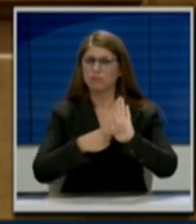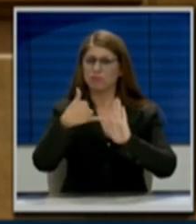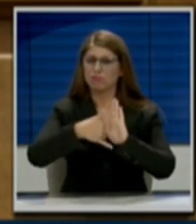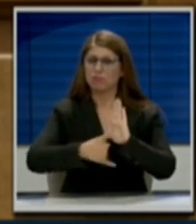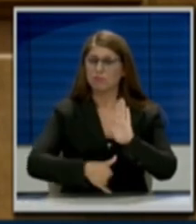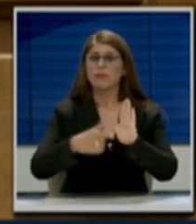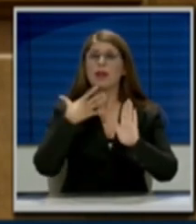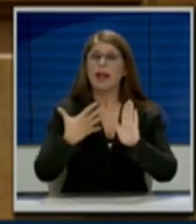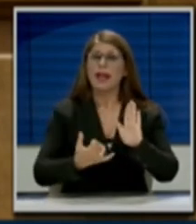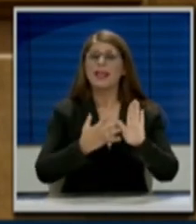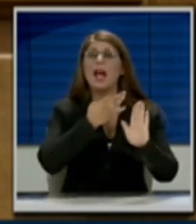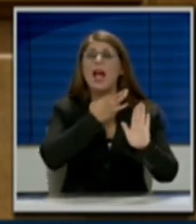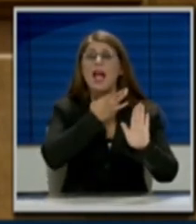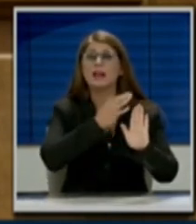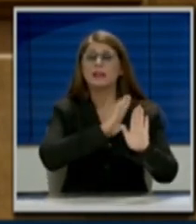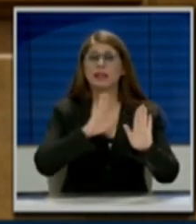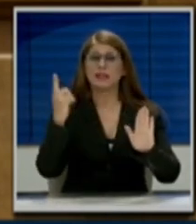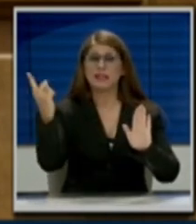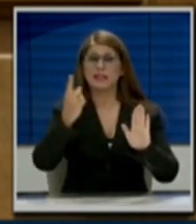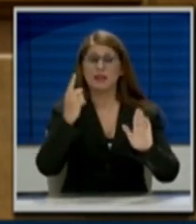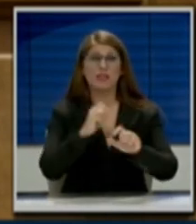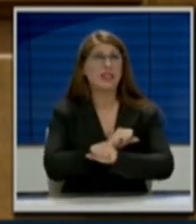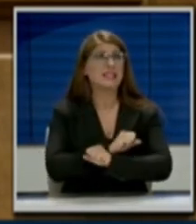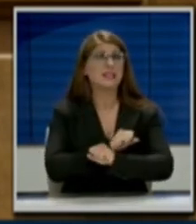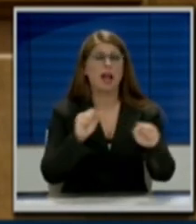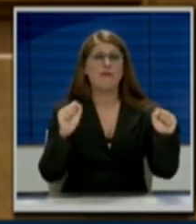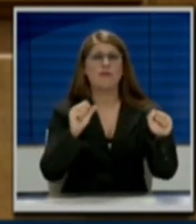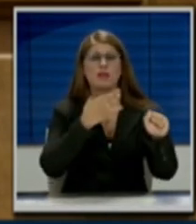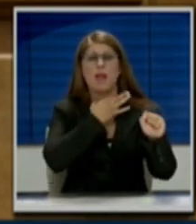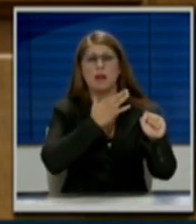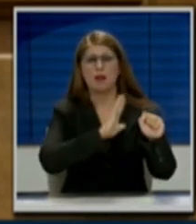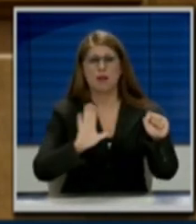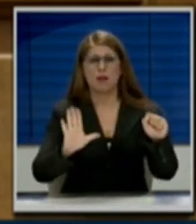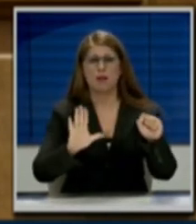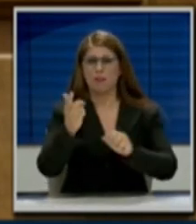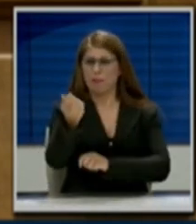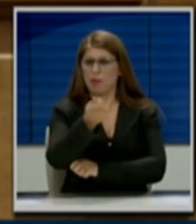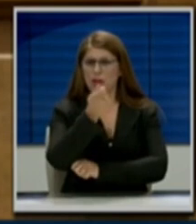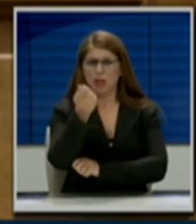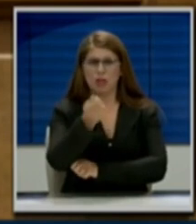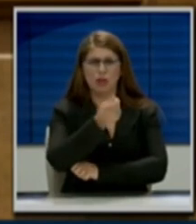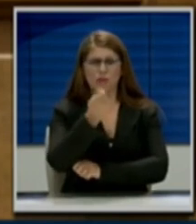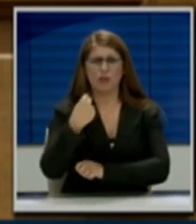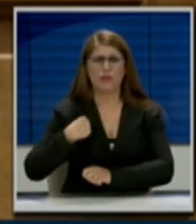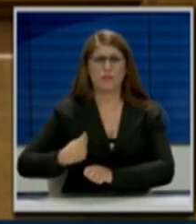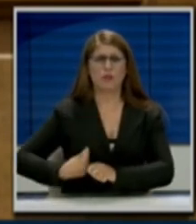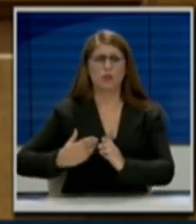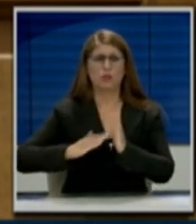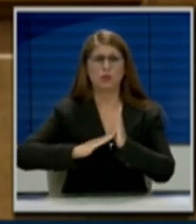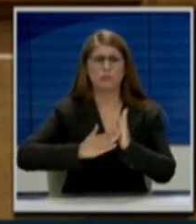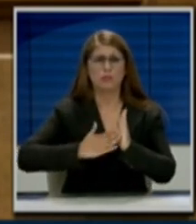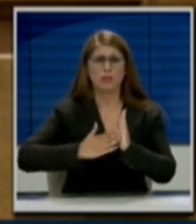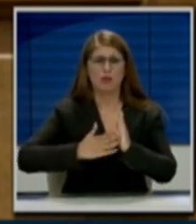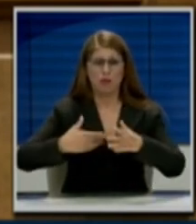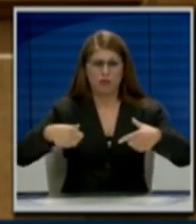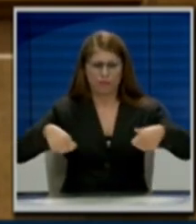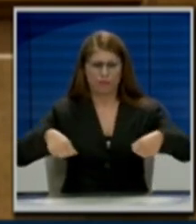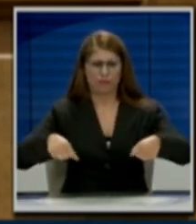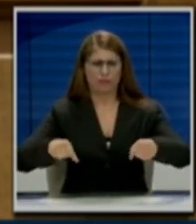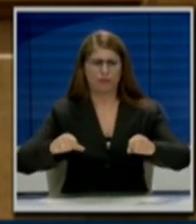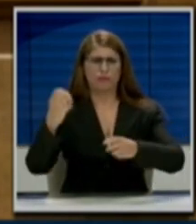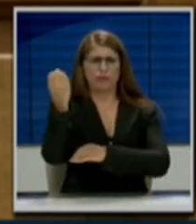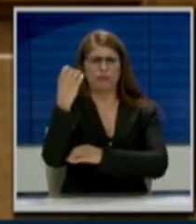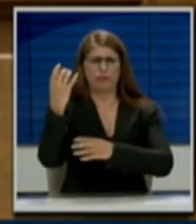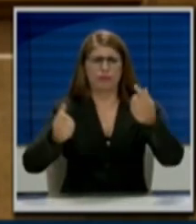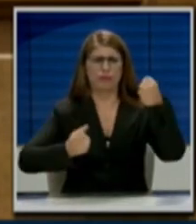για έκτακτες συνθήκες απρόβλεπτης ανάγκης, πυροσβέστες και δημοτικούς υπαλλήλους για να οδηγούν